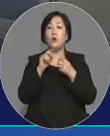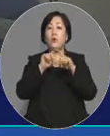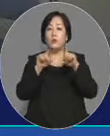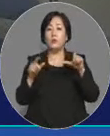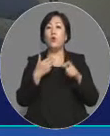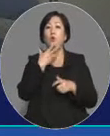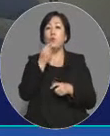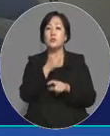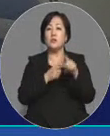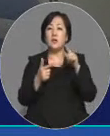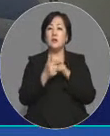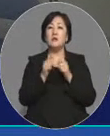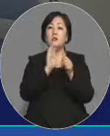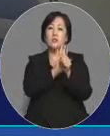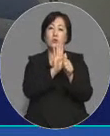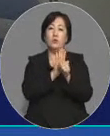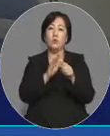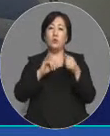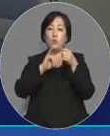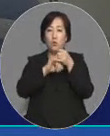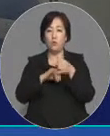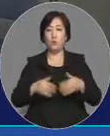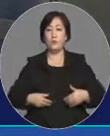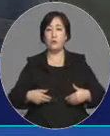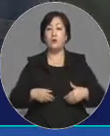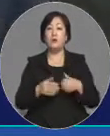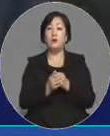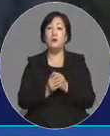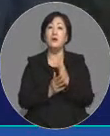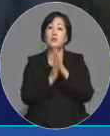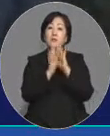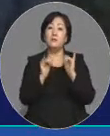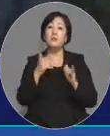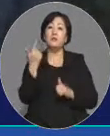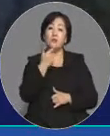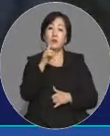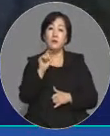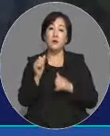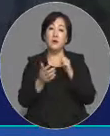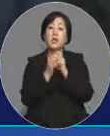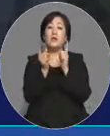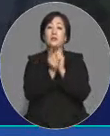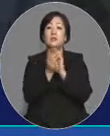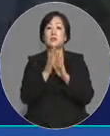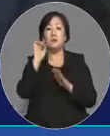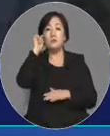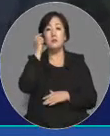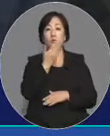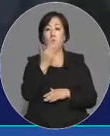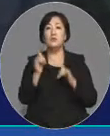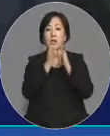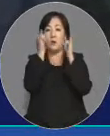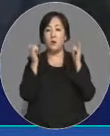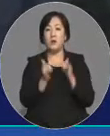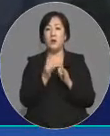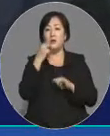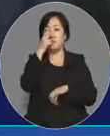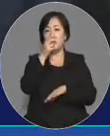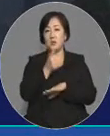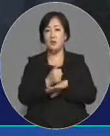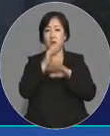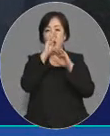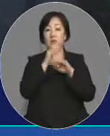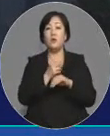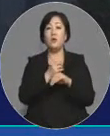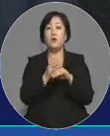촘촘한 지원도 필요해 보입니다. 시민 6천여 명을 대상으로 벌인 울산시 사회조사 결과를 이영남